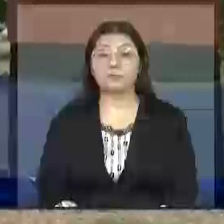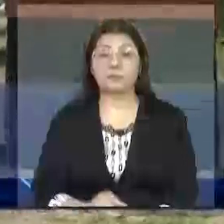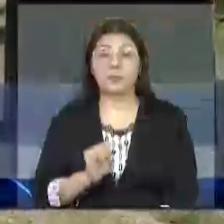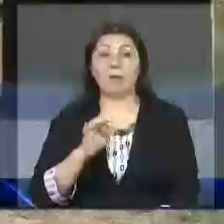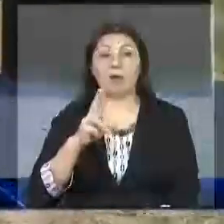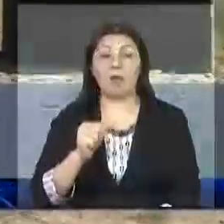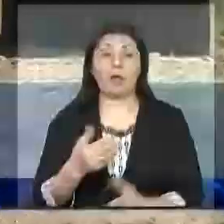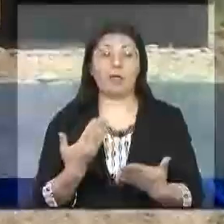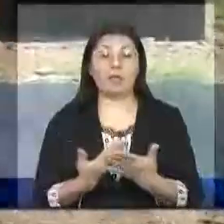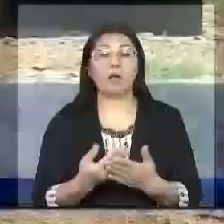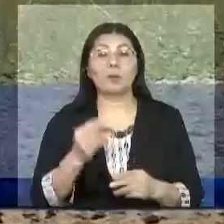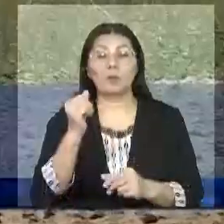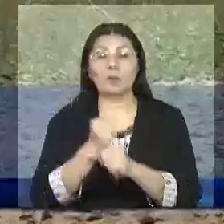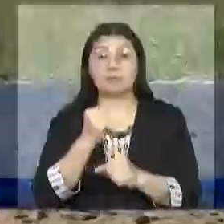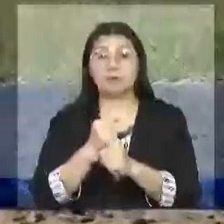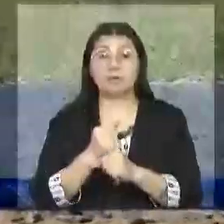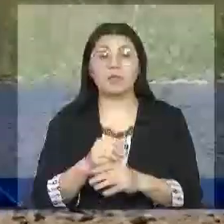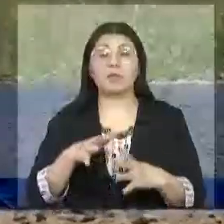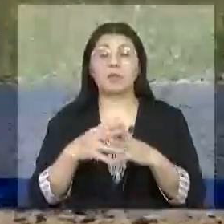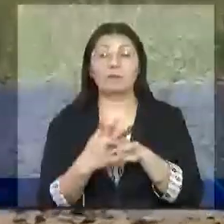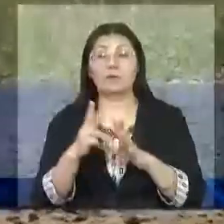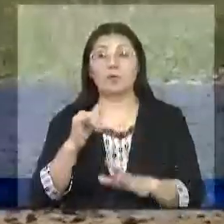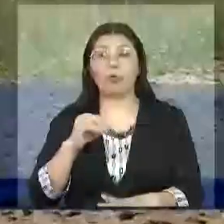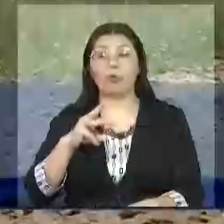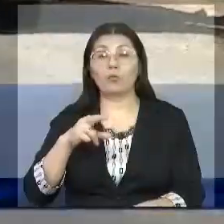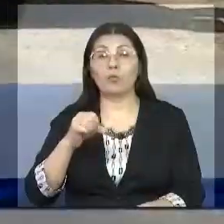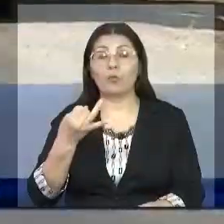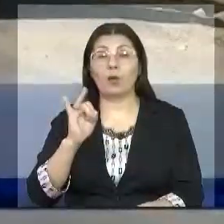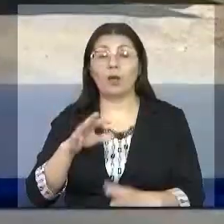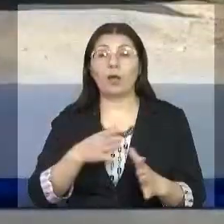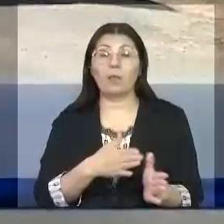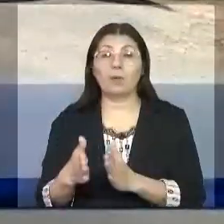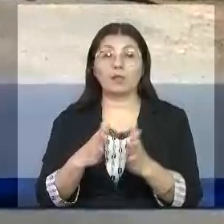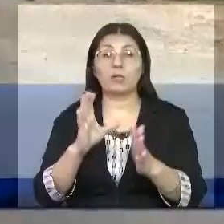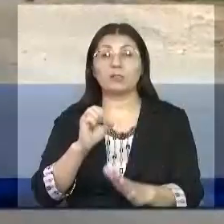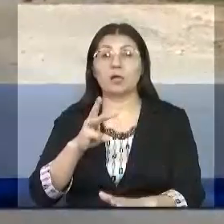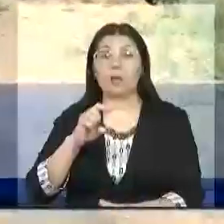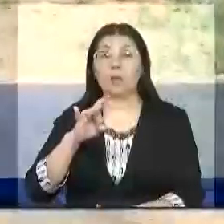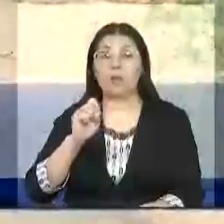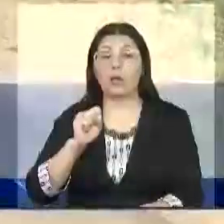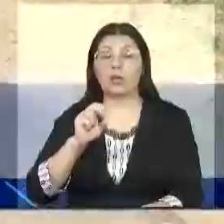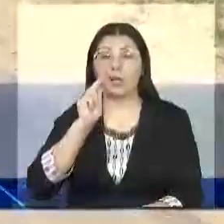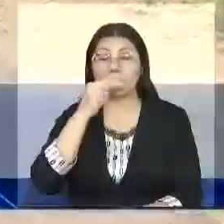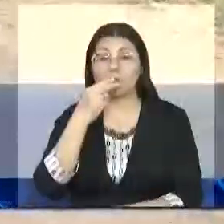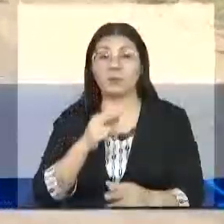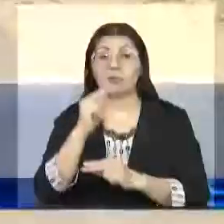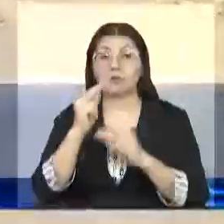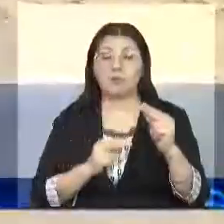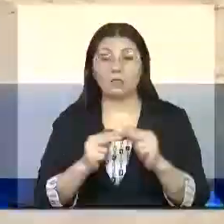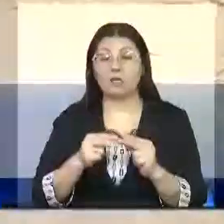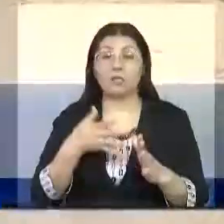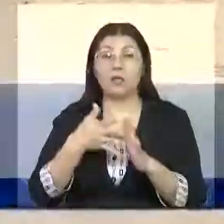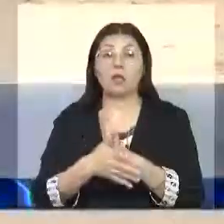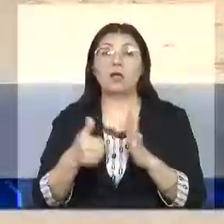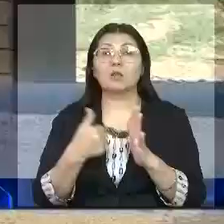Арка в современном стиле установлена на въезде в Кумтугайский сельский округ по трассе Самара-Шымкент. На строительство объекта бизнесмен потратил